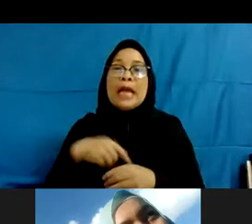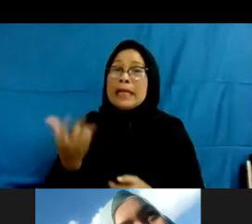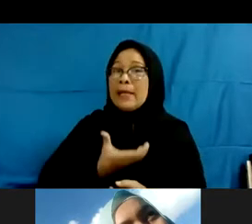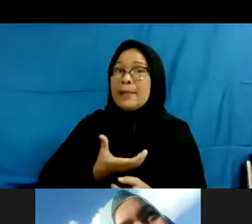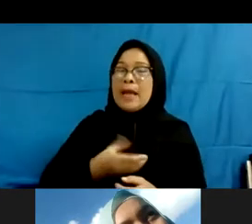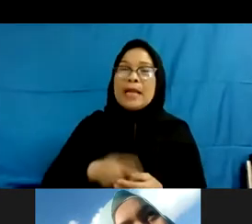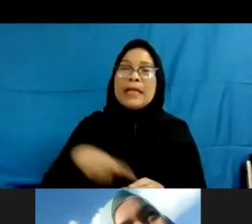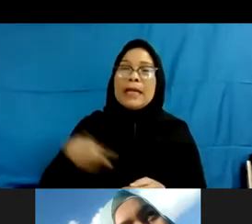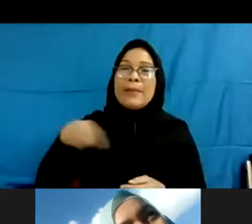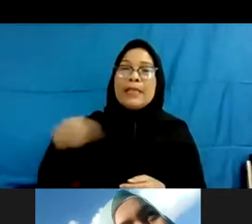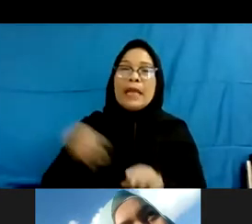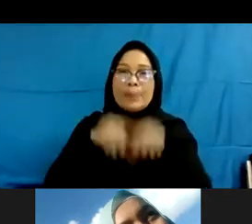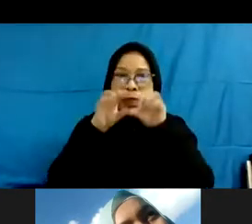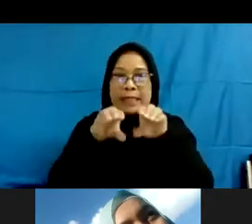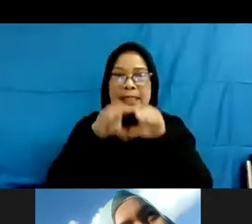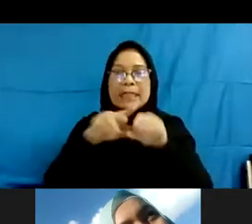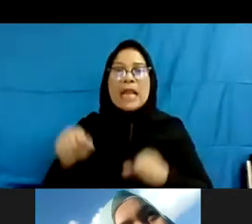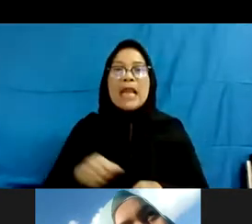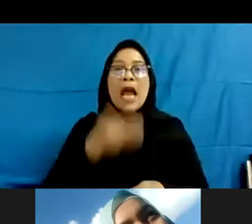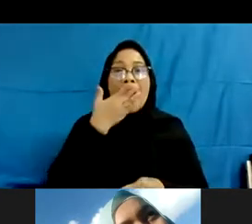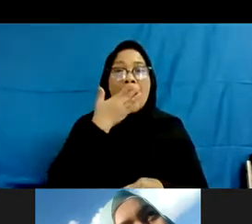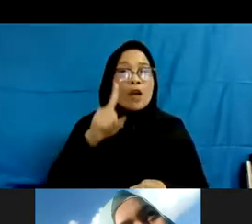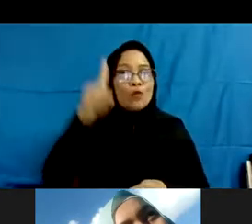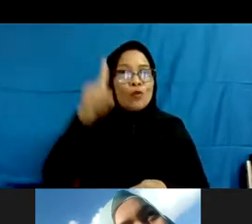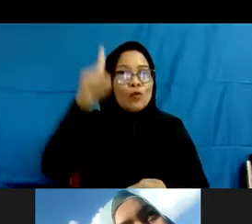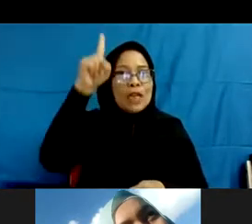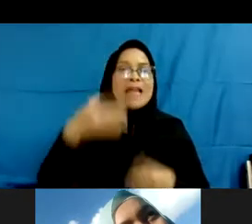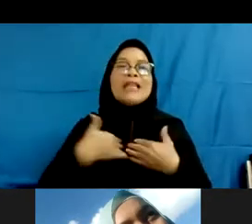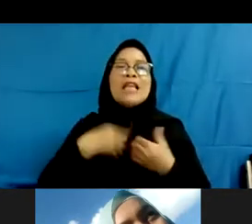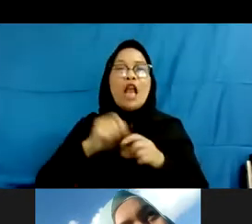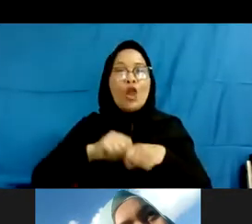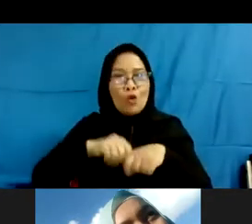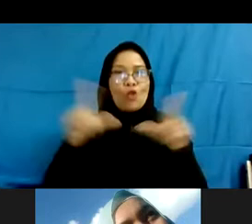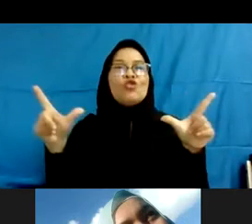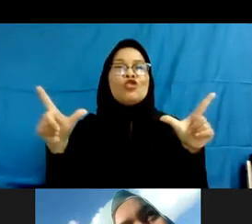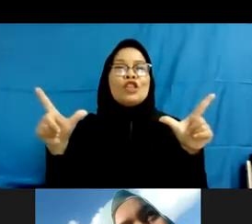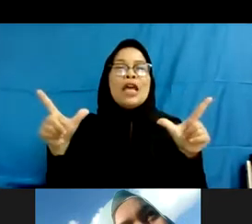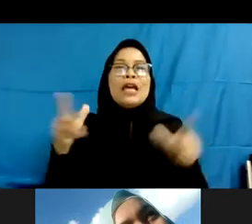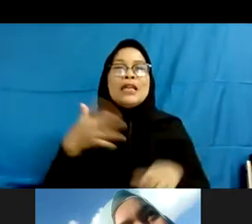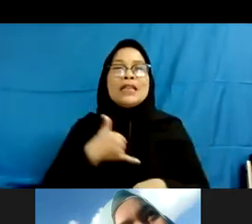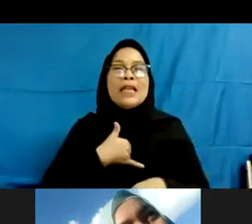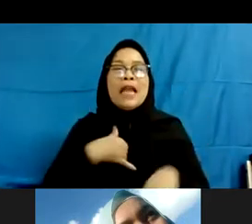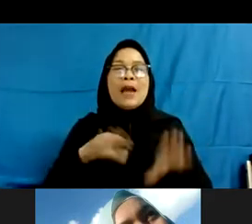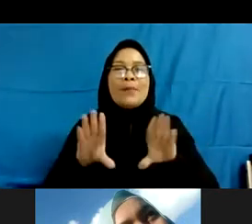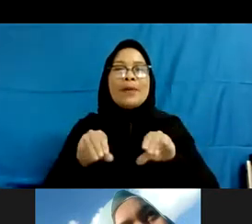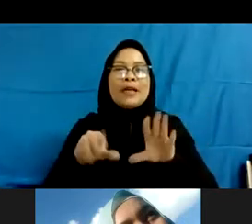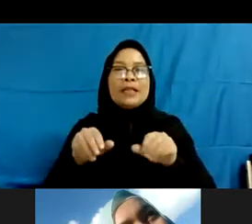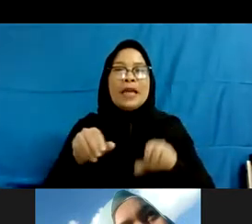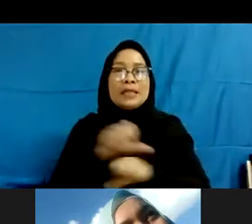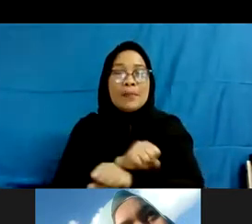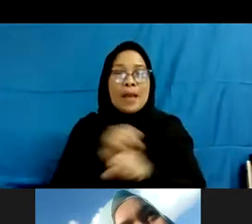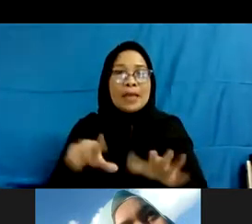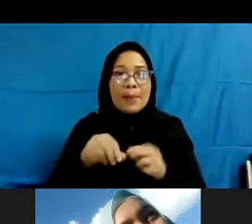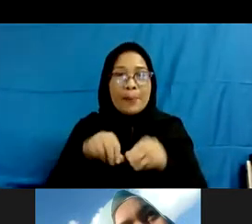saya lamar di situ. Dan alhamdulillah saya dapat lolos dan sekarang bekerja sebagai jabatannya sebagai peneliti ahli pertama